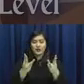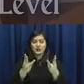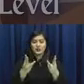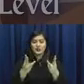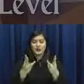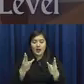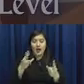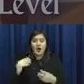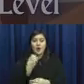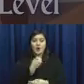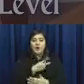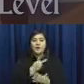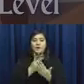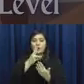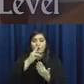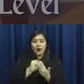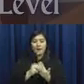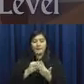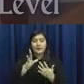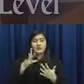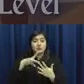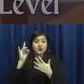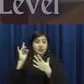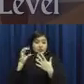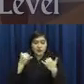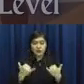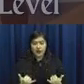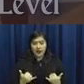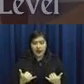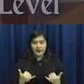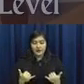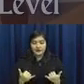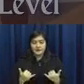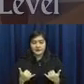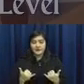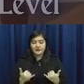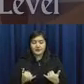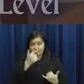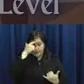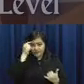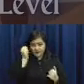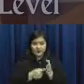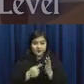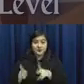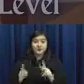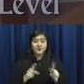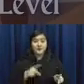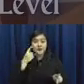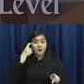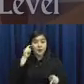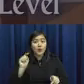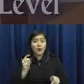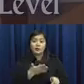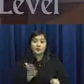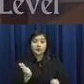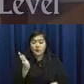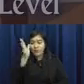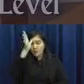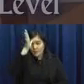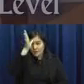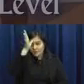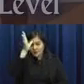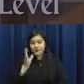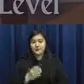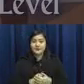programa, lalong-lalo na sa araw na ito, sapagkat ito ay hinanda upang tayong mga tatay ay lalo